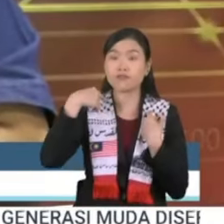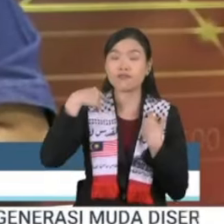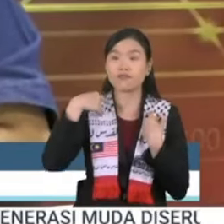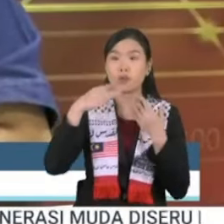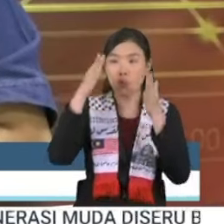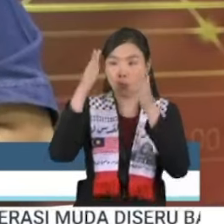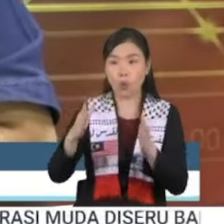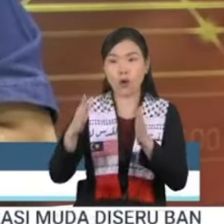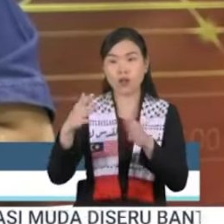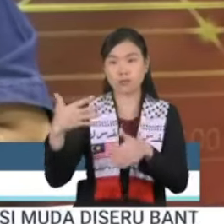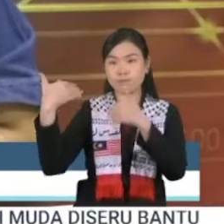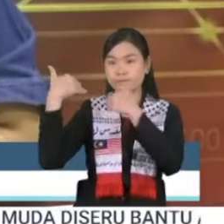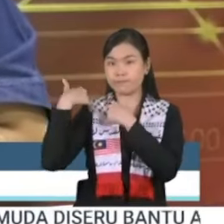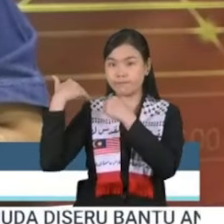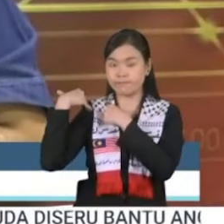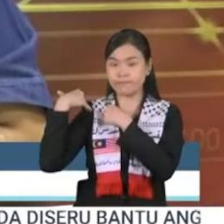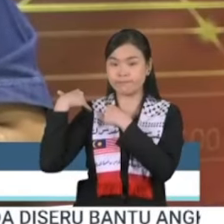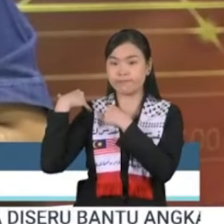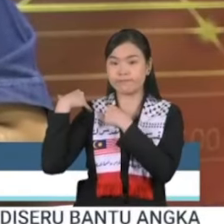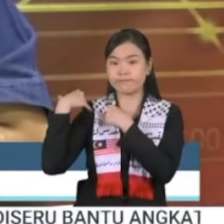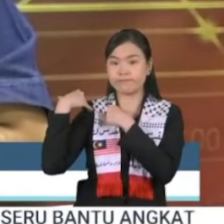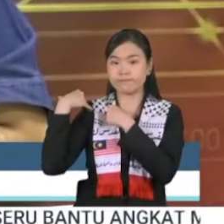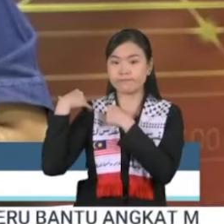apa saya in charge